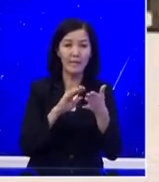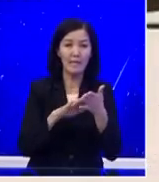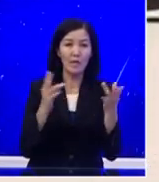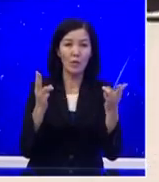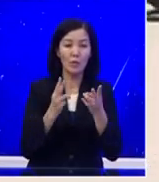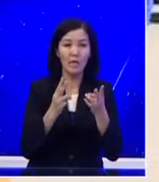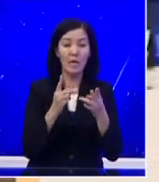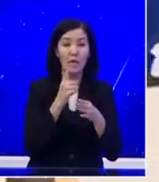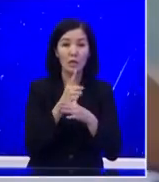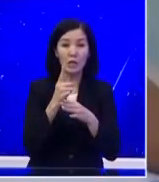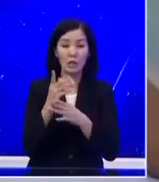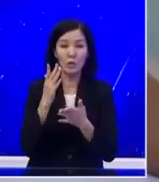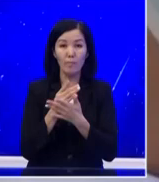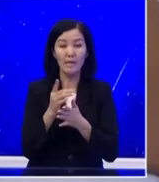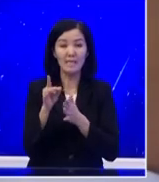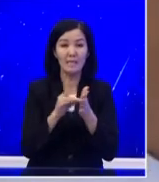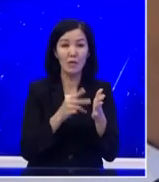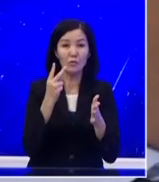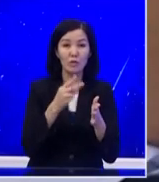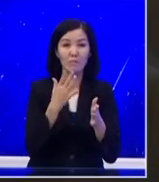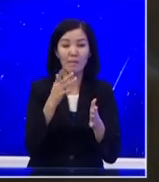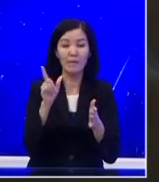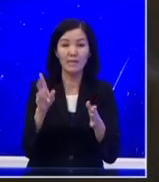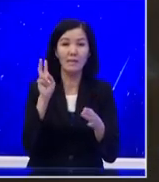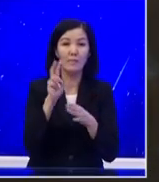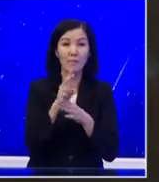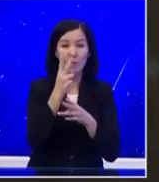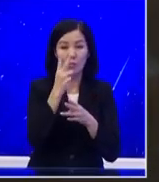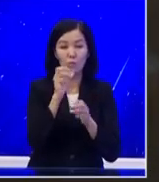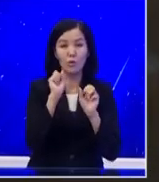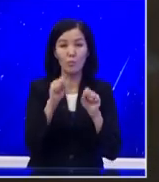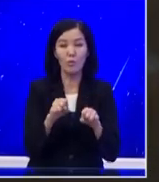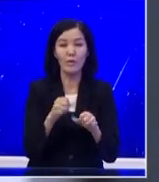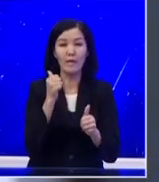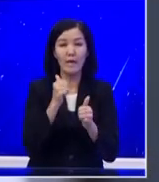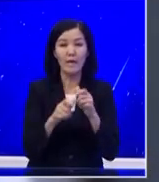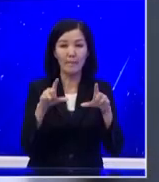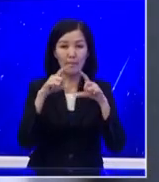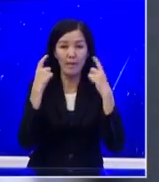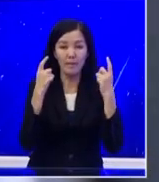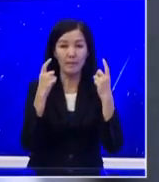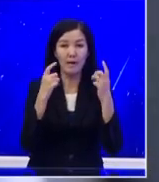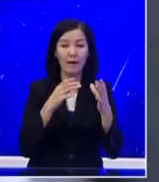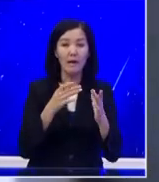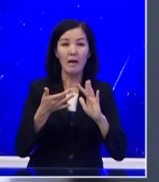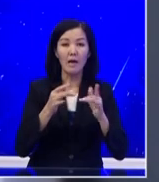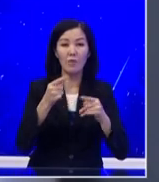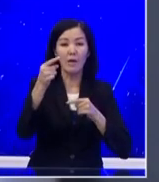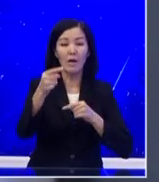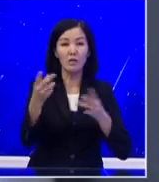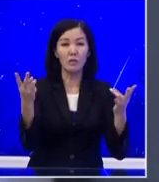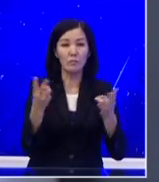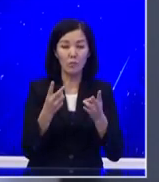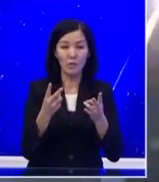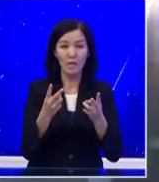саны шектеулі. Бір мезгілде 25 адам ғана мұнараға көтеріле алады. Әр қайсысы бетперде тағып, әлеуметтік қашықтықты сақтауы